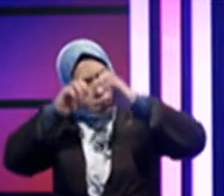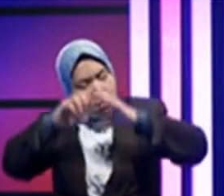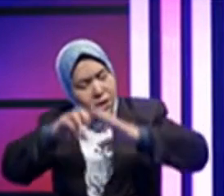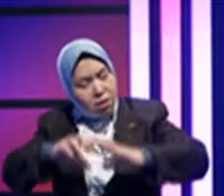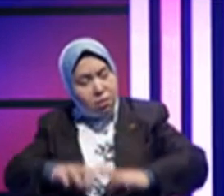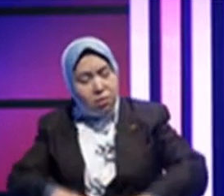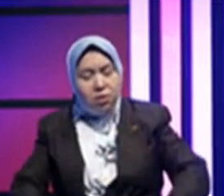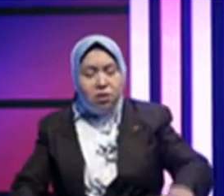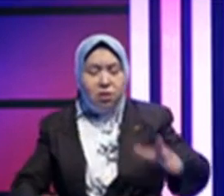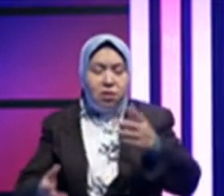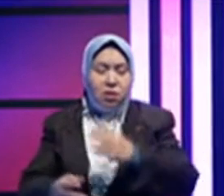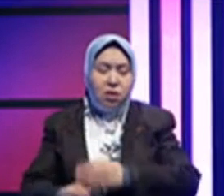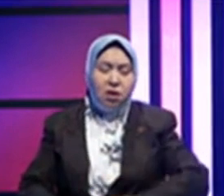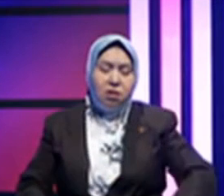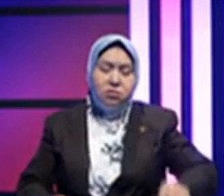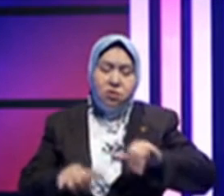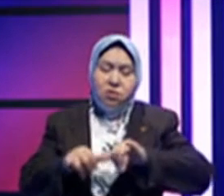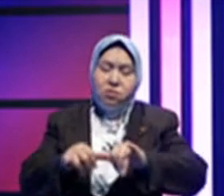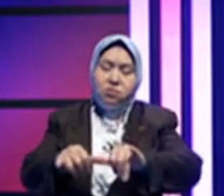ولعلكم